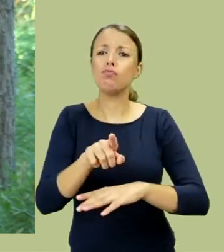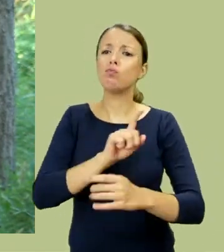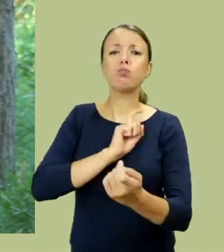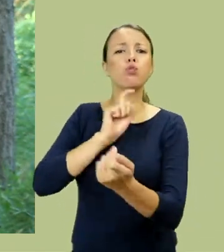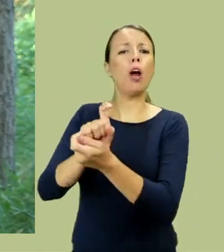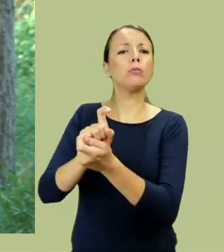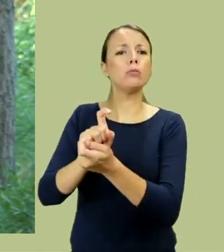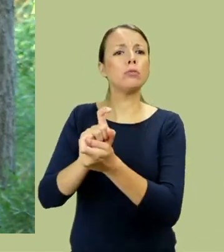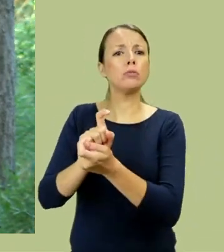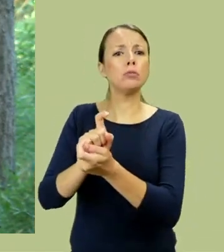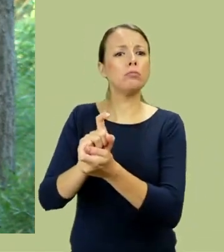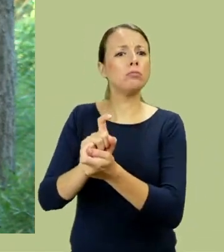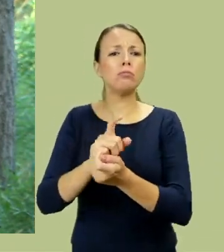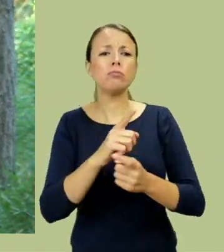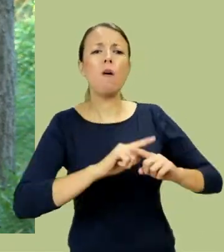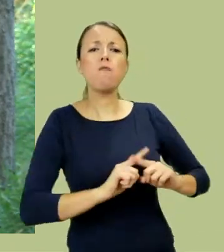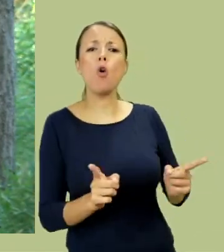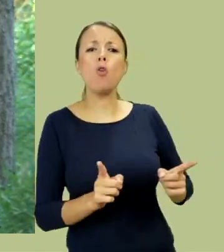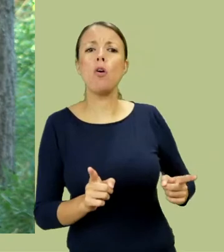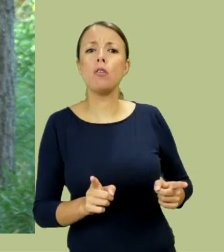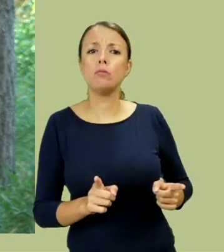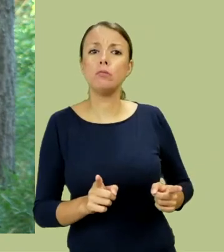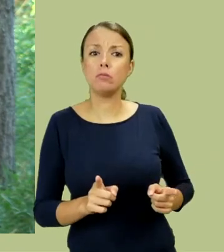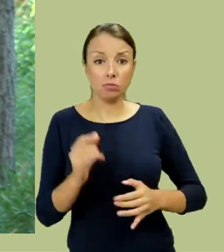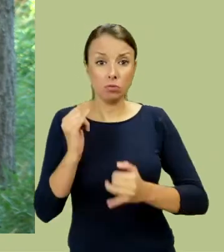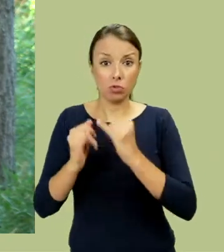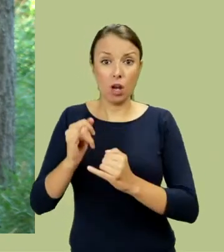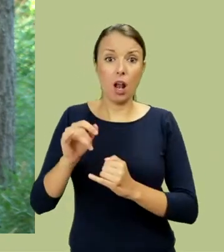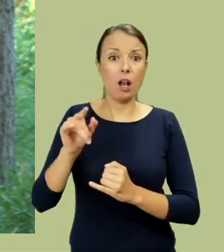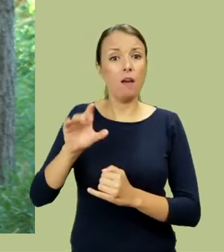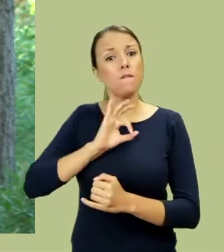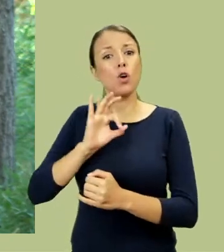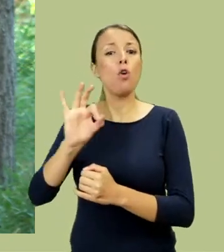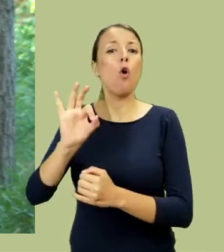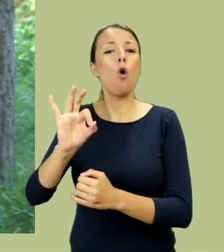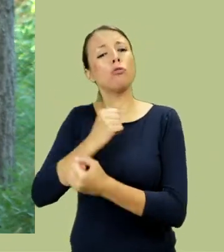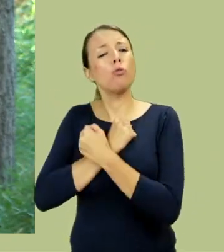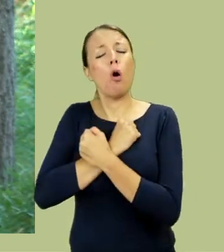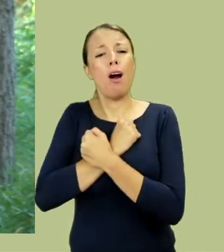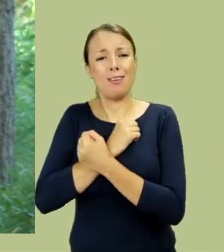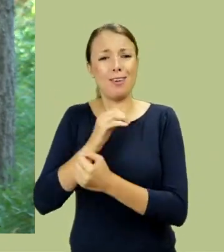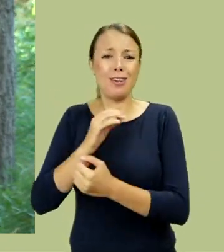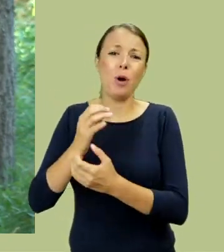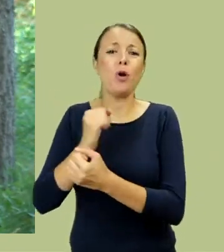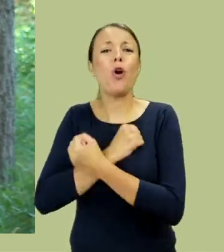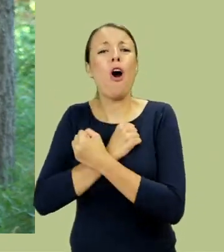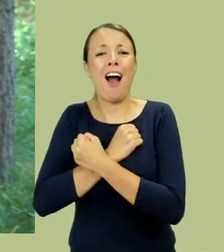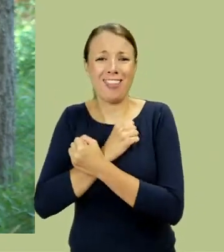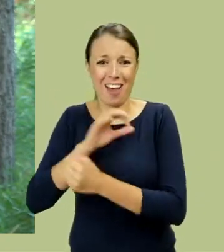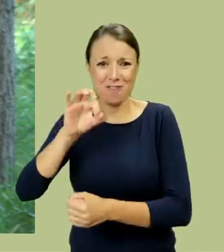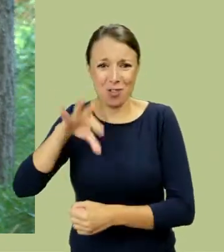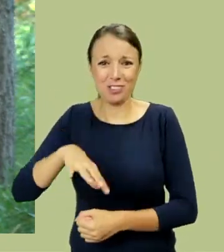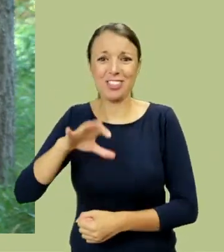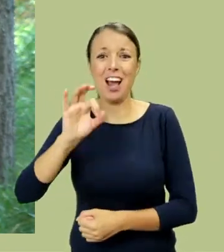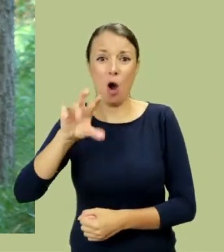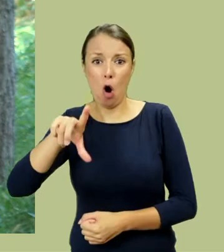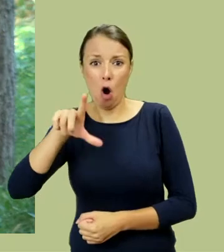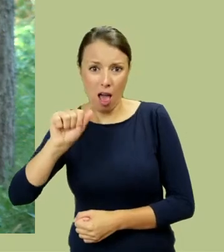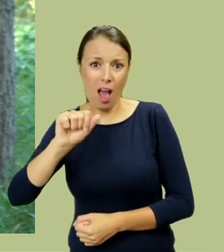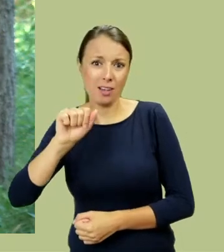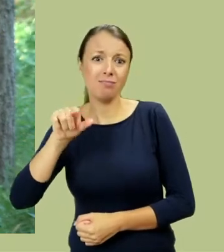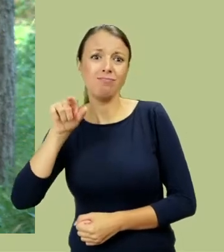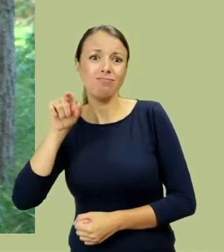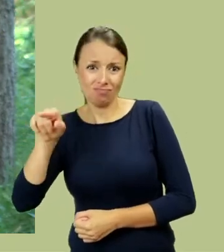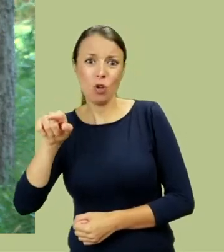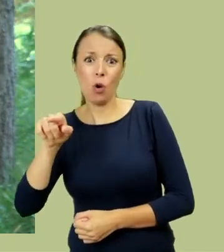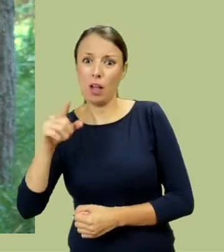co zdecyduje o swoim życiu jej ukochana wnuczka Aleksandra. Była więc więź między tymi kobietami. Jak